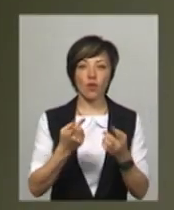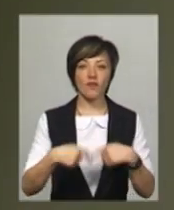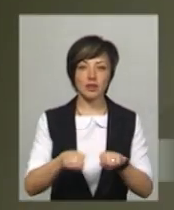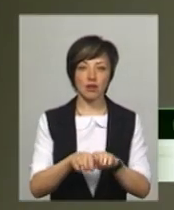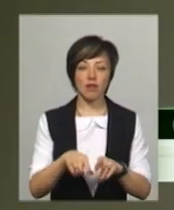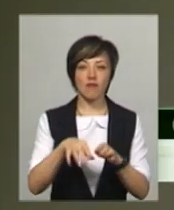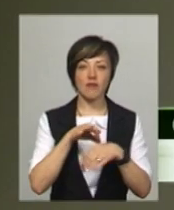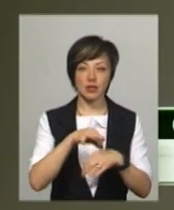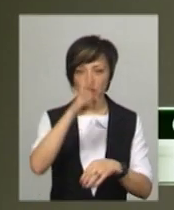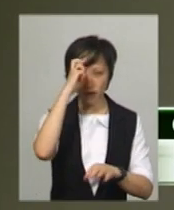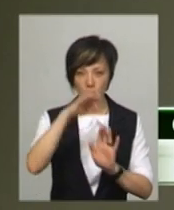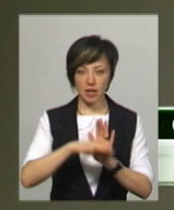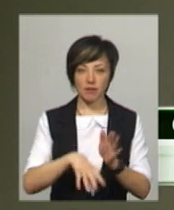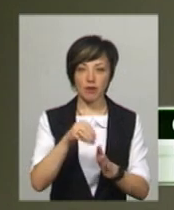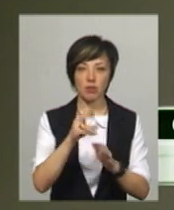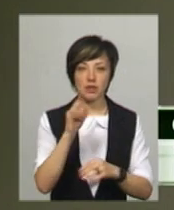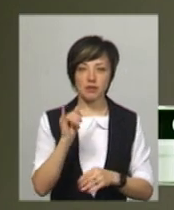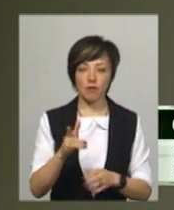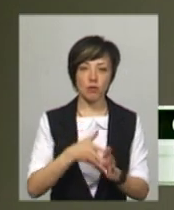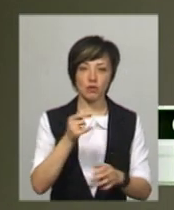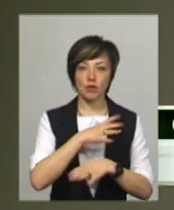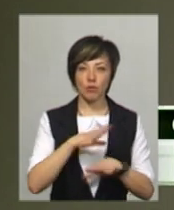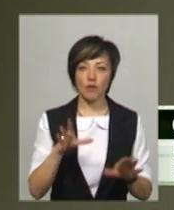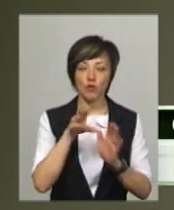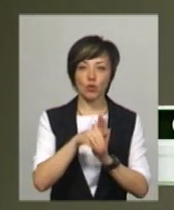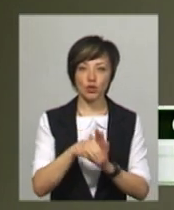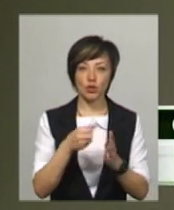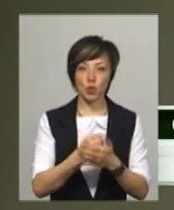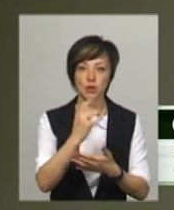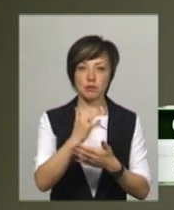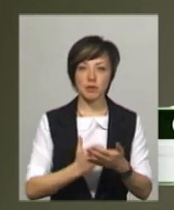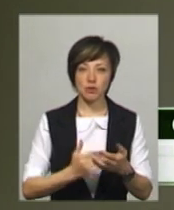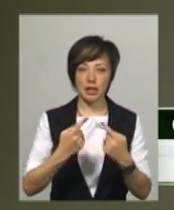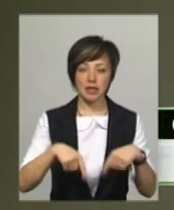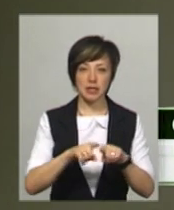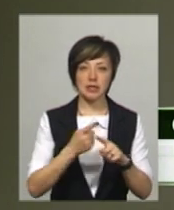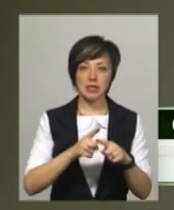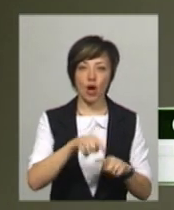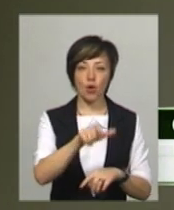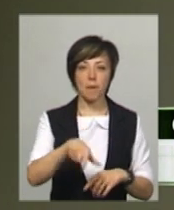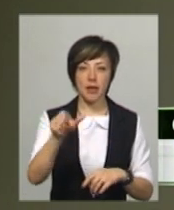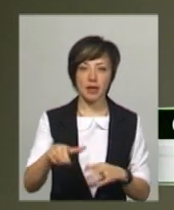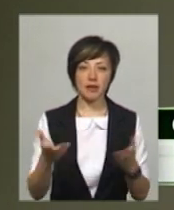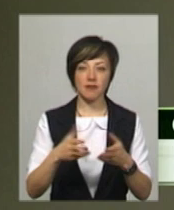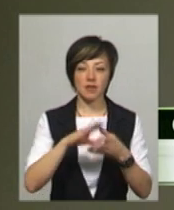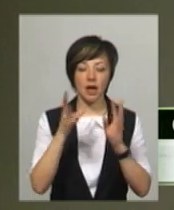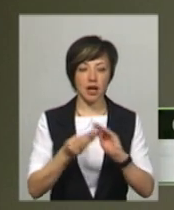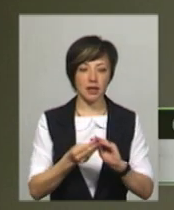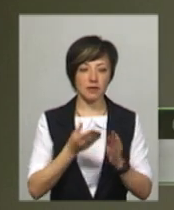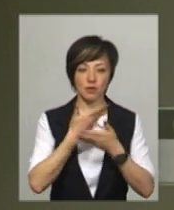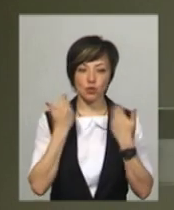ведення Державного реєстру виборців позовів не було. Були позови про включення до списку на дільниці. Це громадяни, яких взагалі